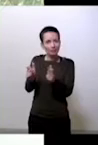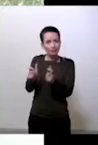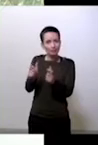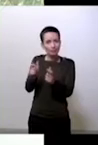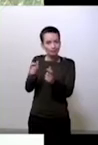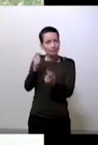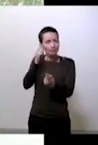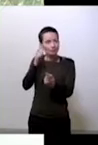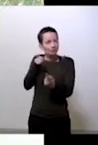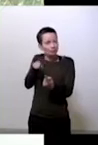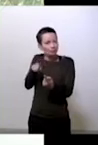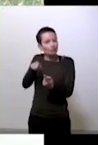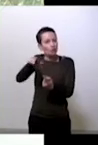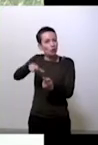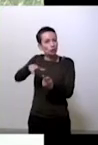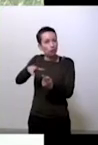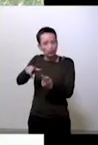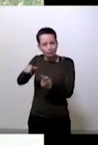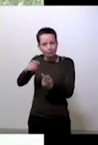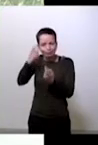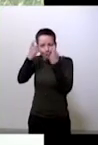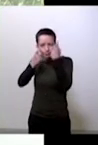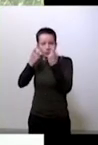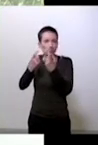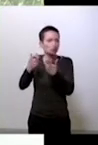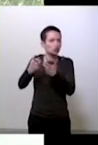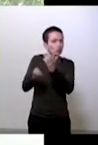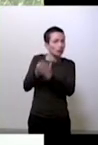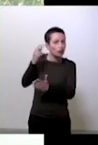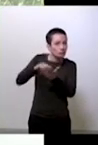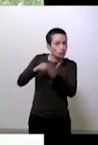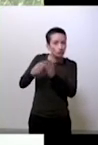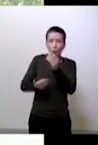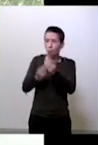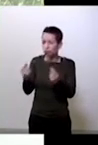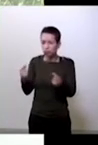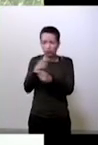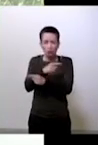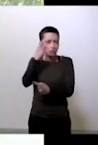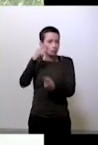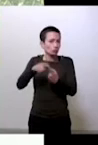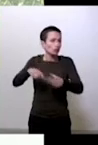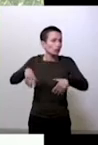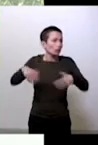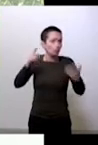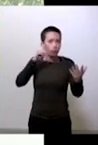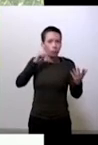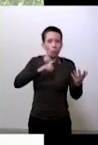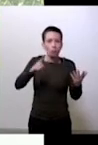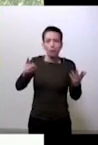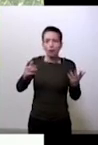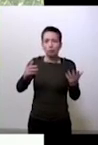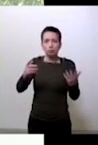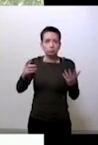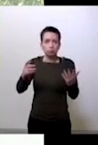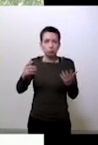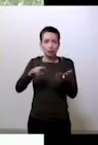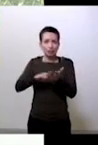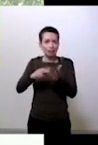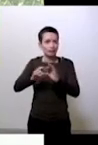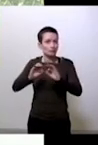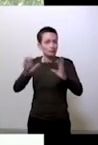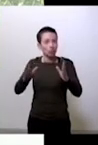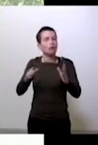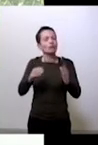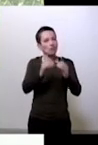spécifiques du logement, que ce soit avec des nouvelles technologies ou complètement à l'inverse sur des sujets beaucoup plus low-tech. En tout cas, il y aura une méthode pour cette maison